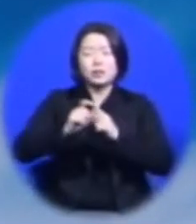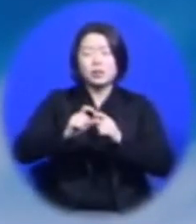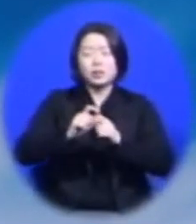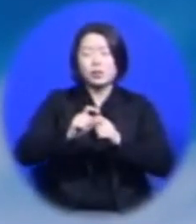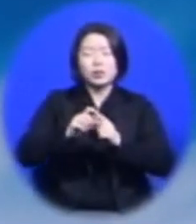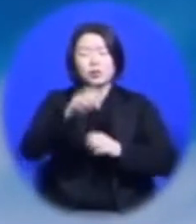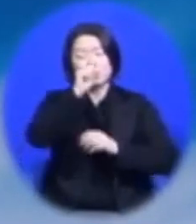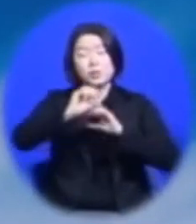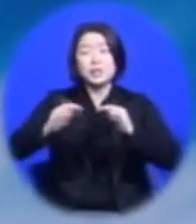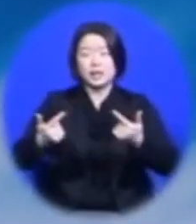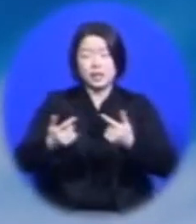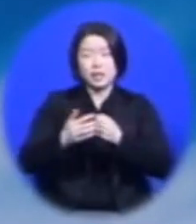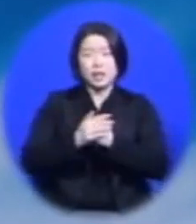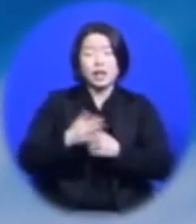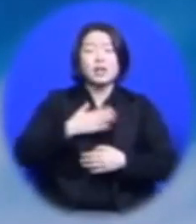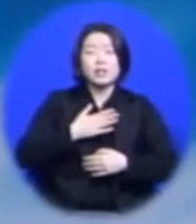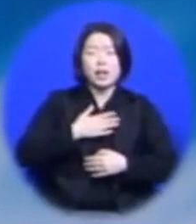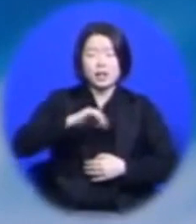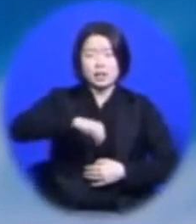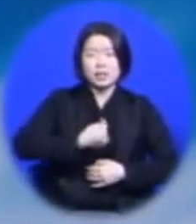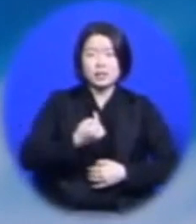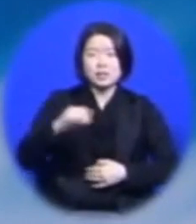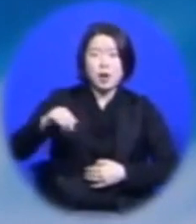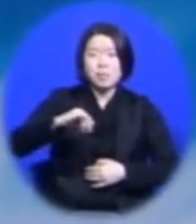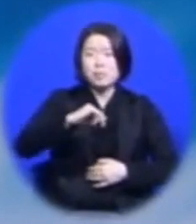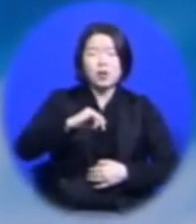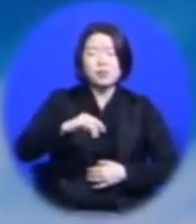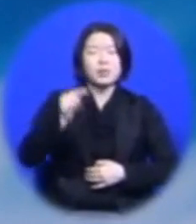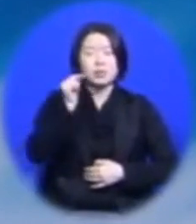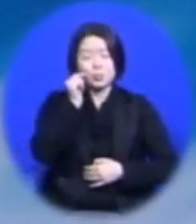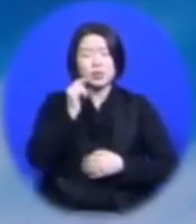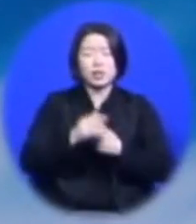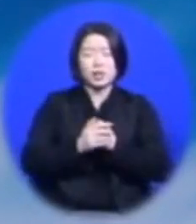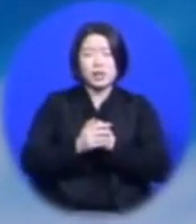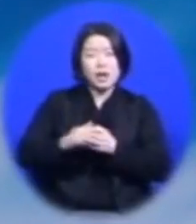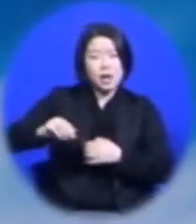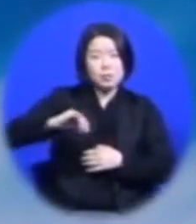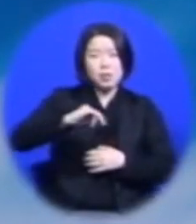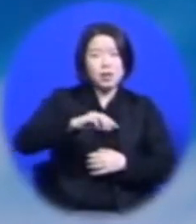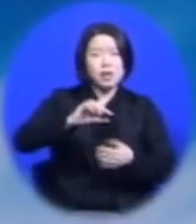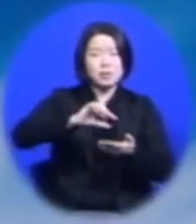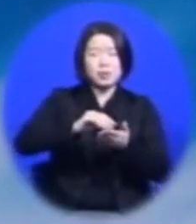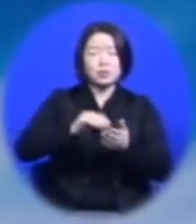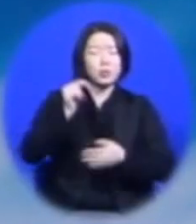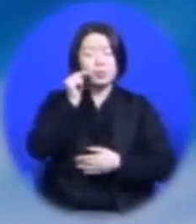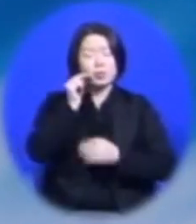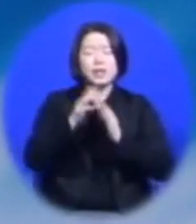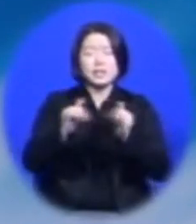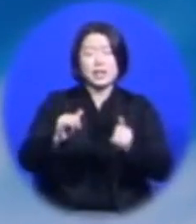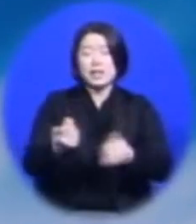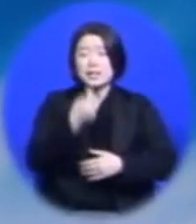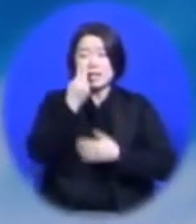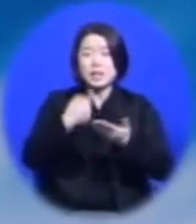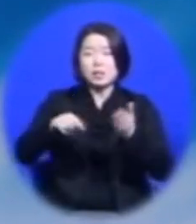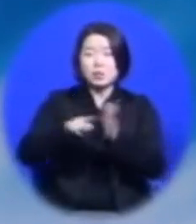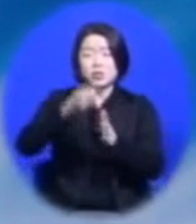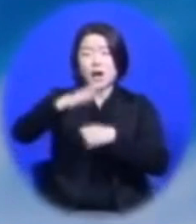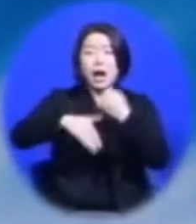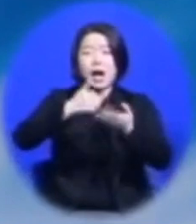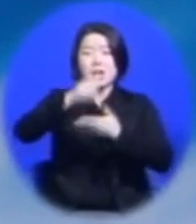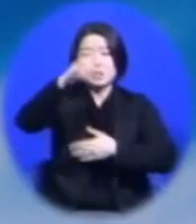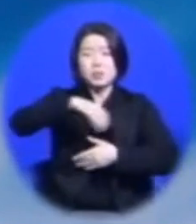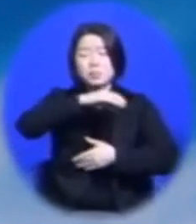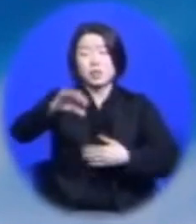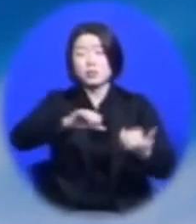우리 자신은 벌레만도 못한 자예요. 아니, 벌레만도 못한 자를 살리려고 하나님이 십자가에서